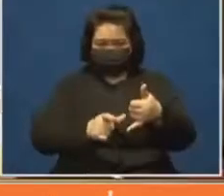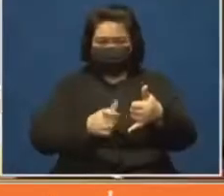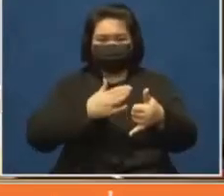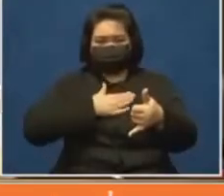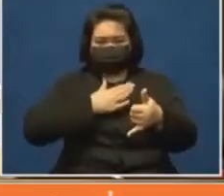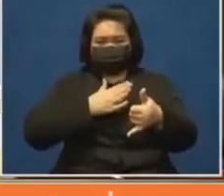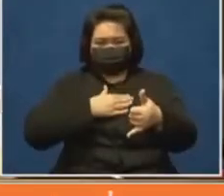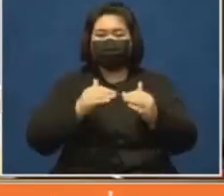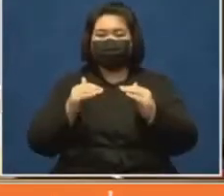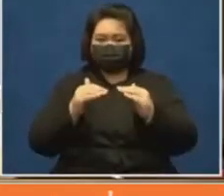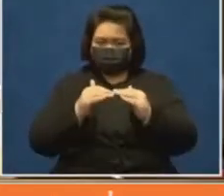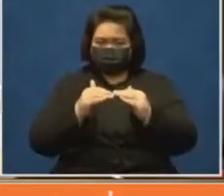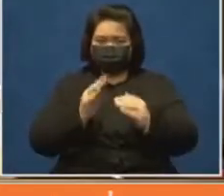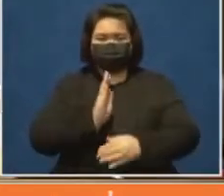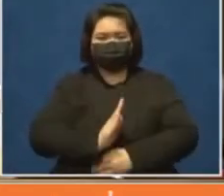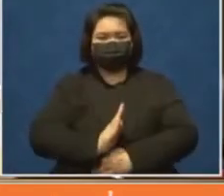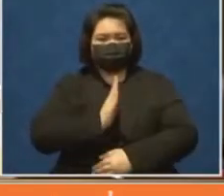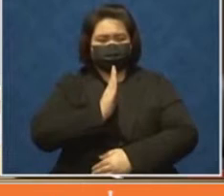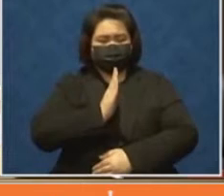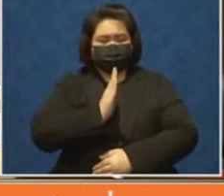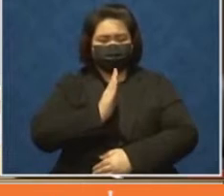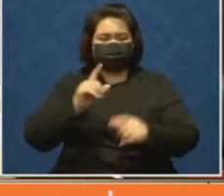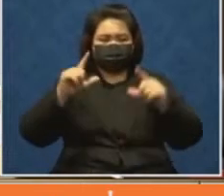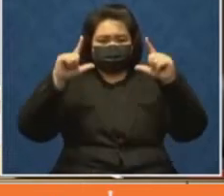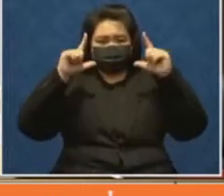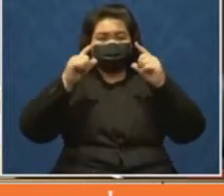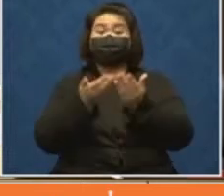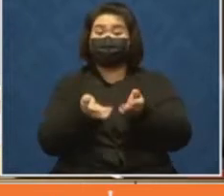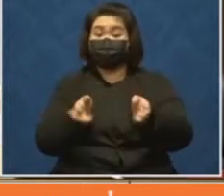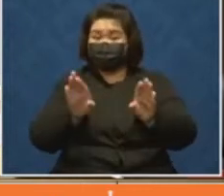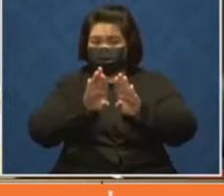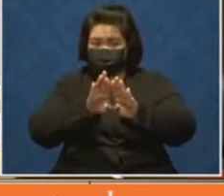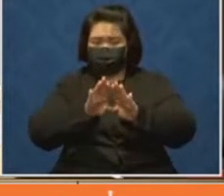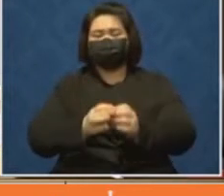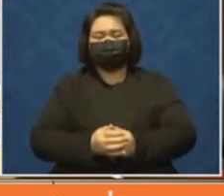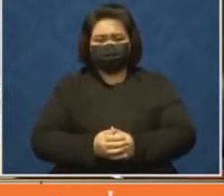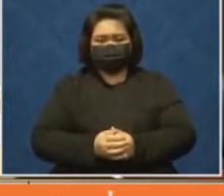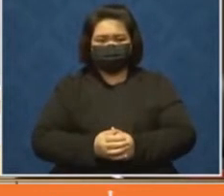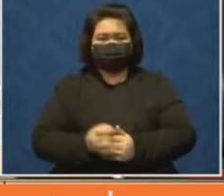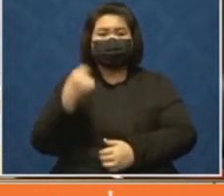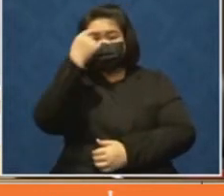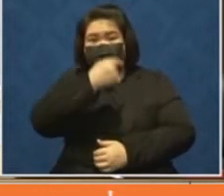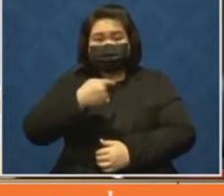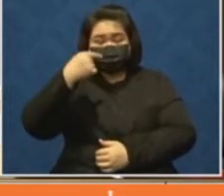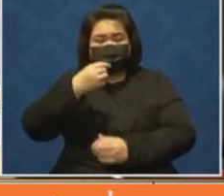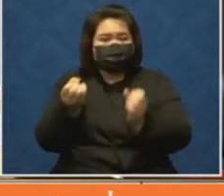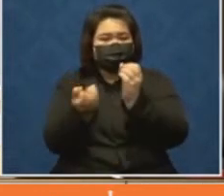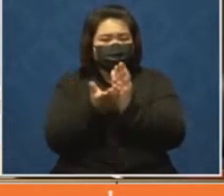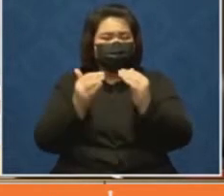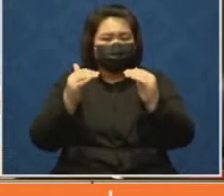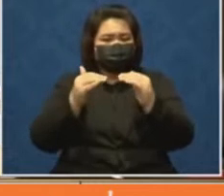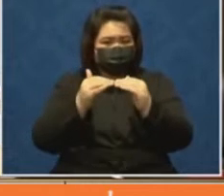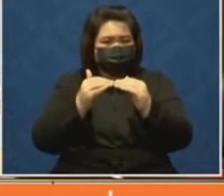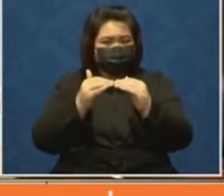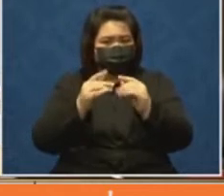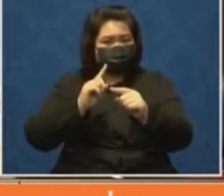คือตามรบมูล ปีสวรา 60 มารฟราศาิบสองได้บญญติว่ัี้ครว่าบุคคลยอมมีสิ